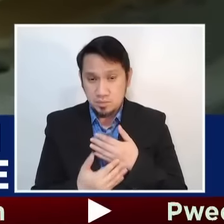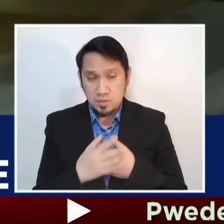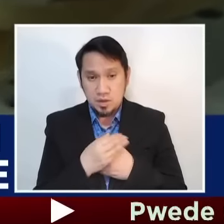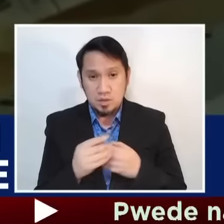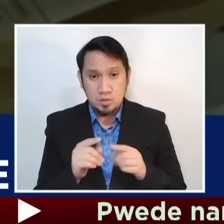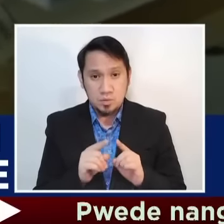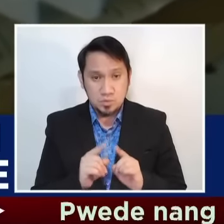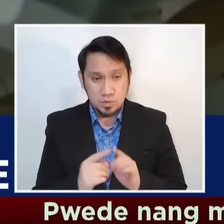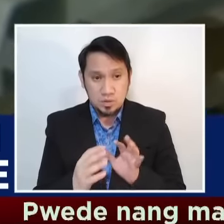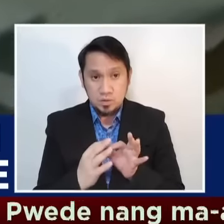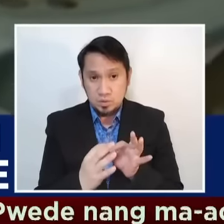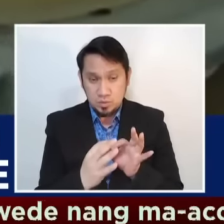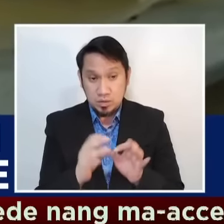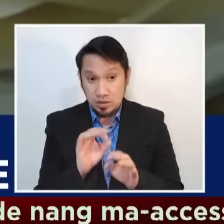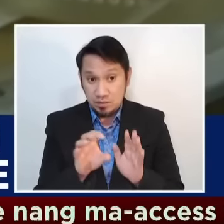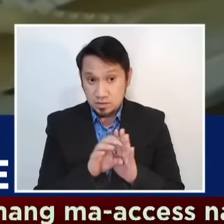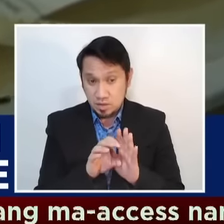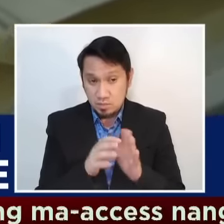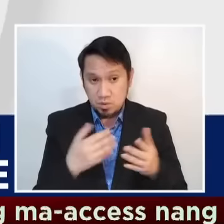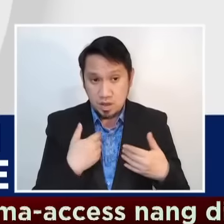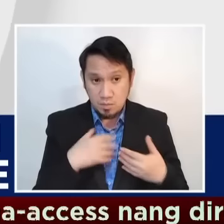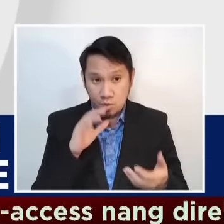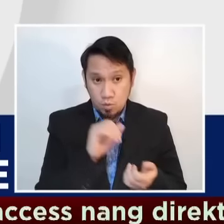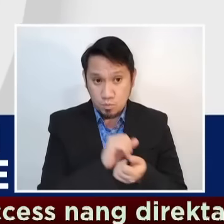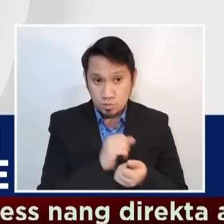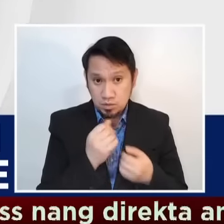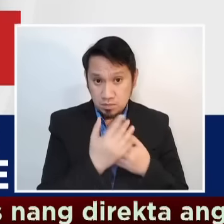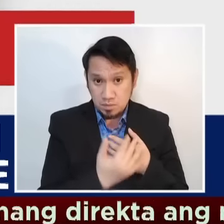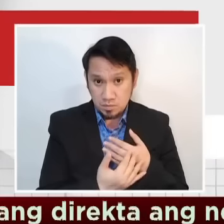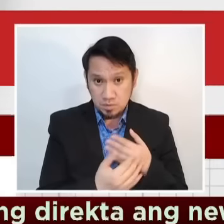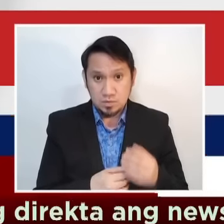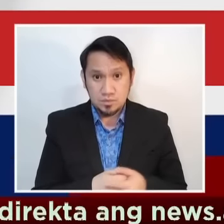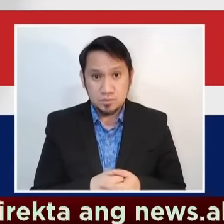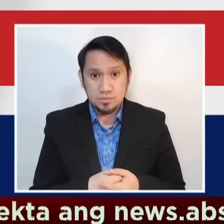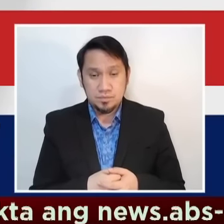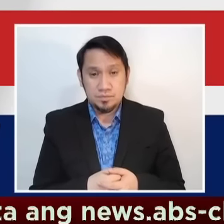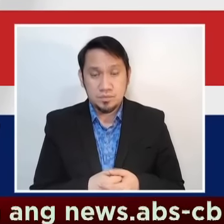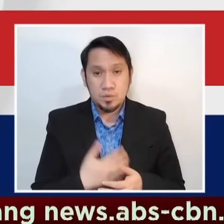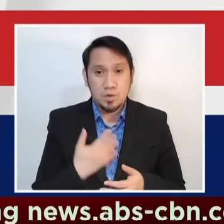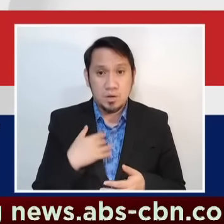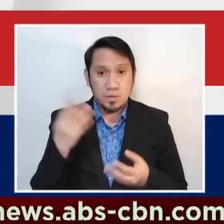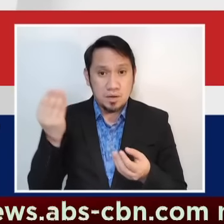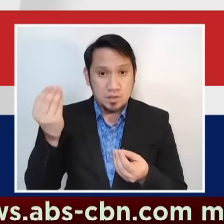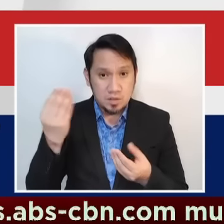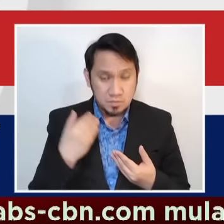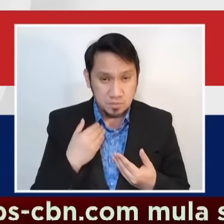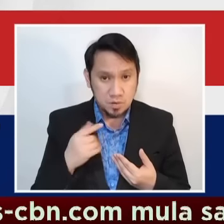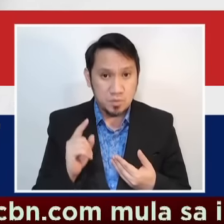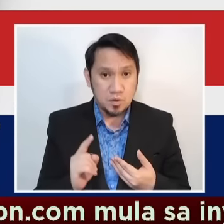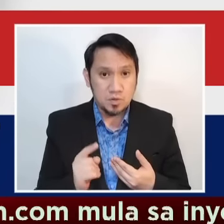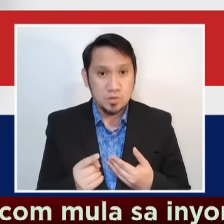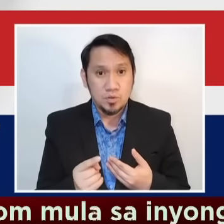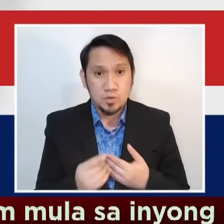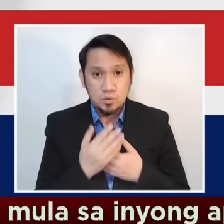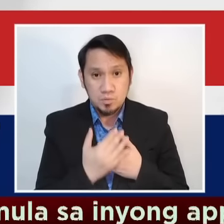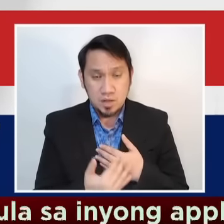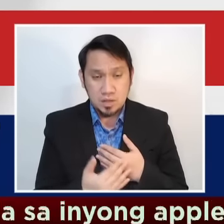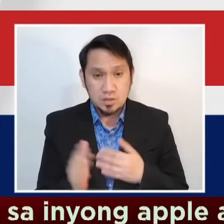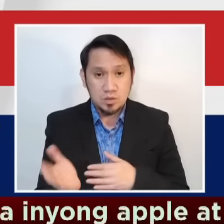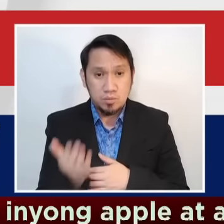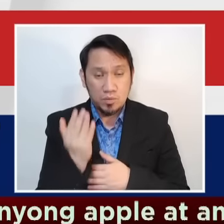chapter sakaling maubusan ng dugo ang isang lugar. Lahat ng chapters, inire-report sa amin kung anong supply ng dugo sa umaga at saka sa hapon.